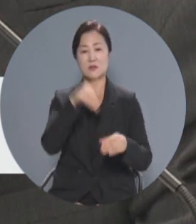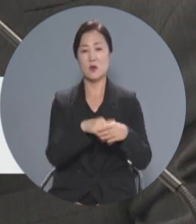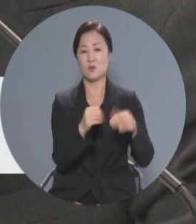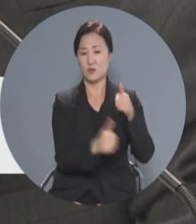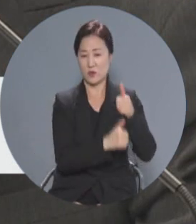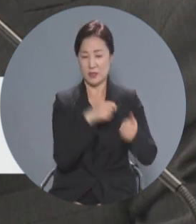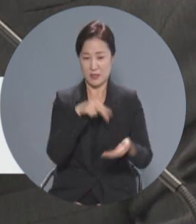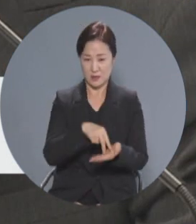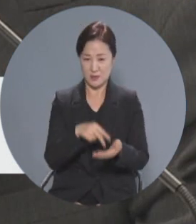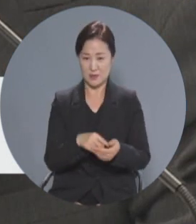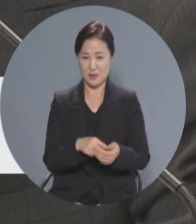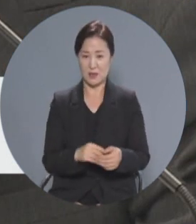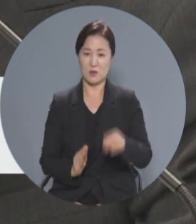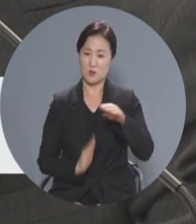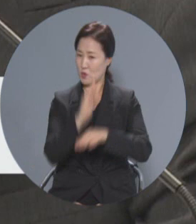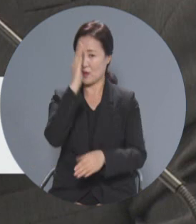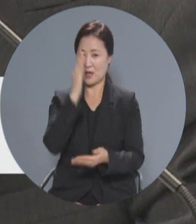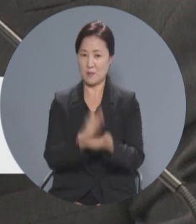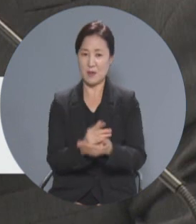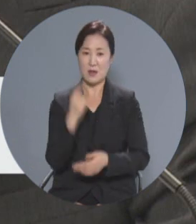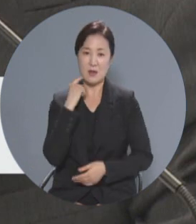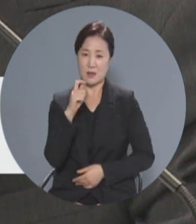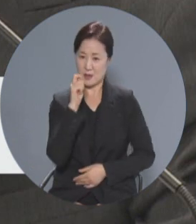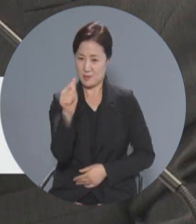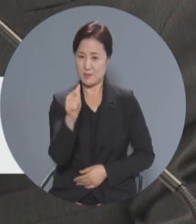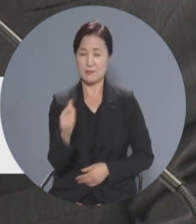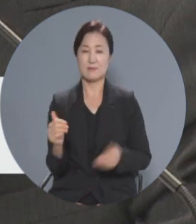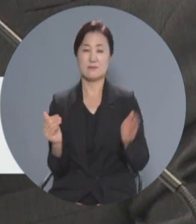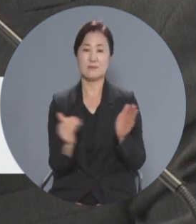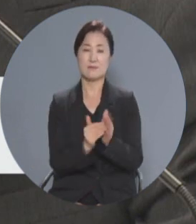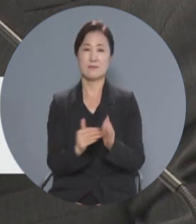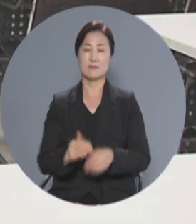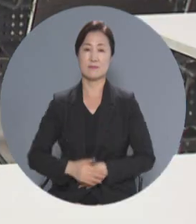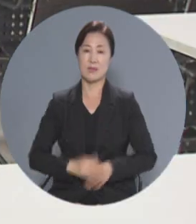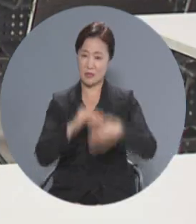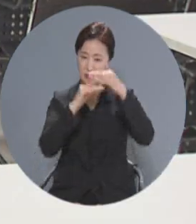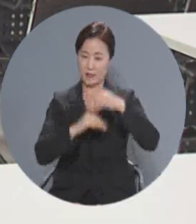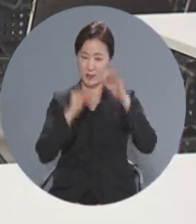경고 카드를 꺼내들었습니다. 윤근수 기자입니다.